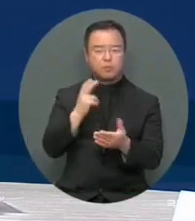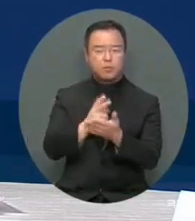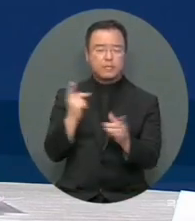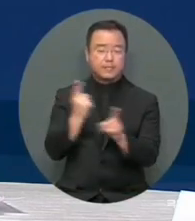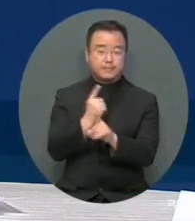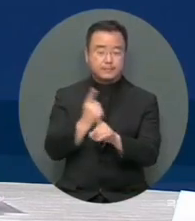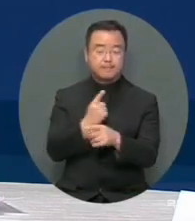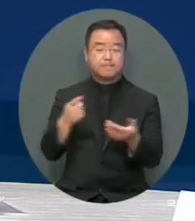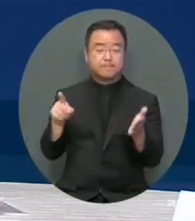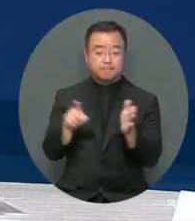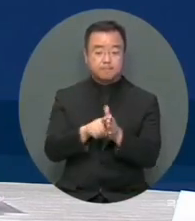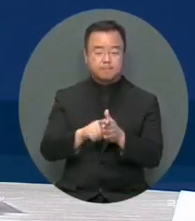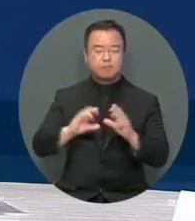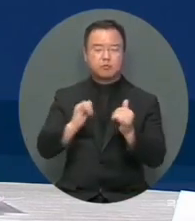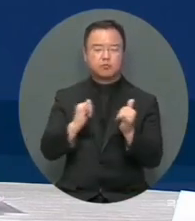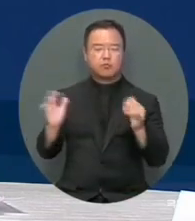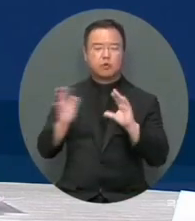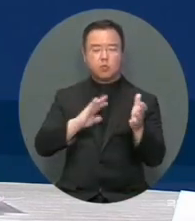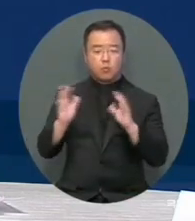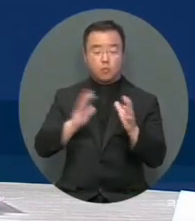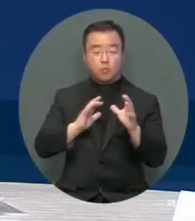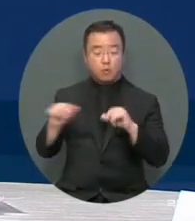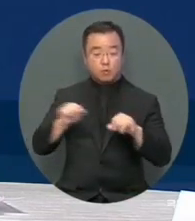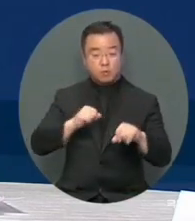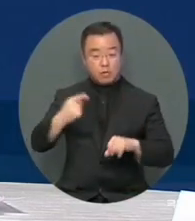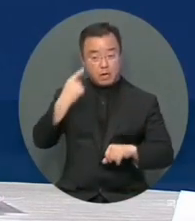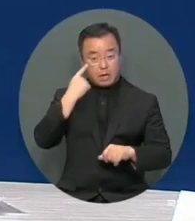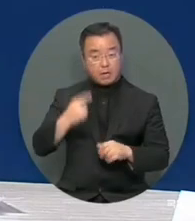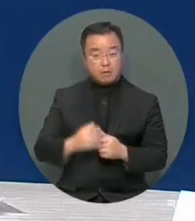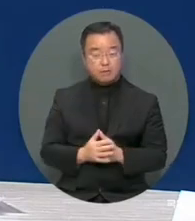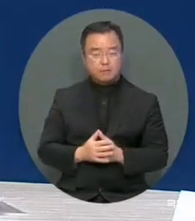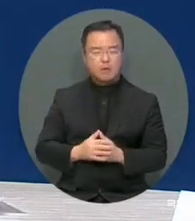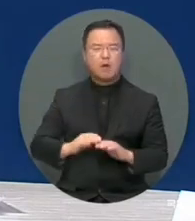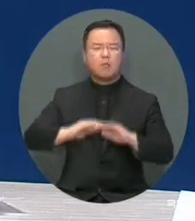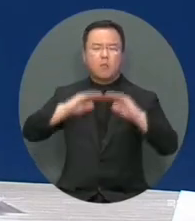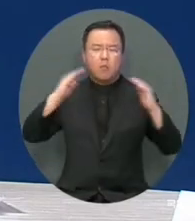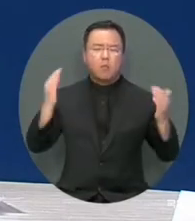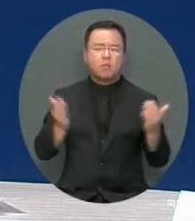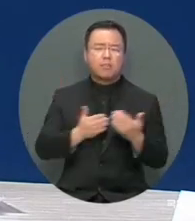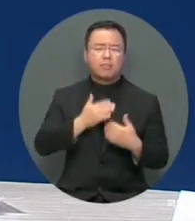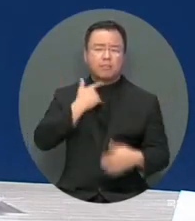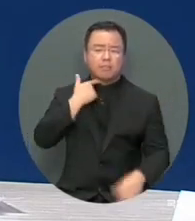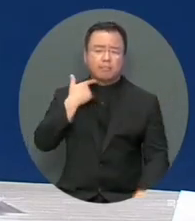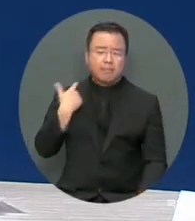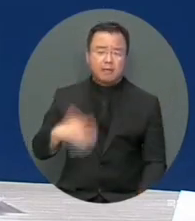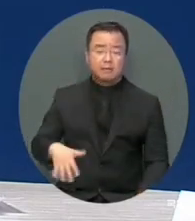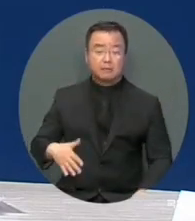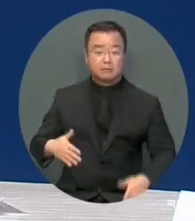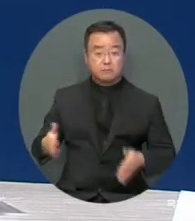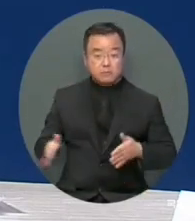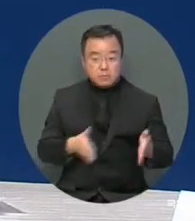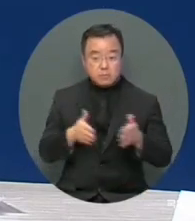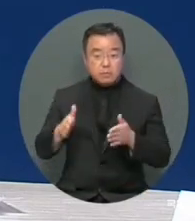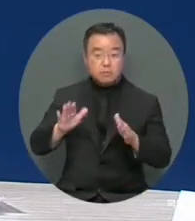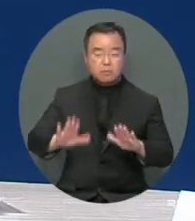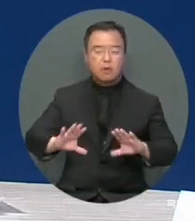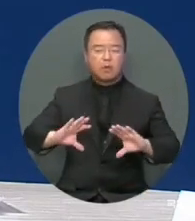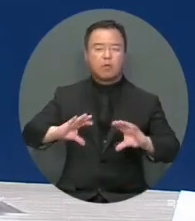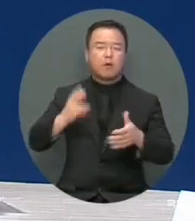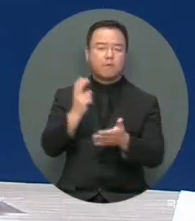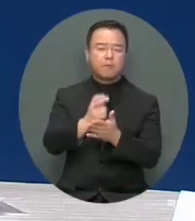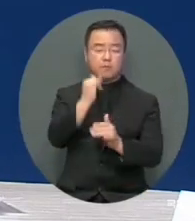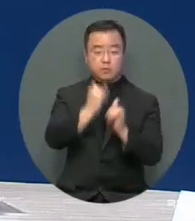국민 공론조사도 실시했습니다. 모두 가보지 않았던 길이고 헌정사상 유례없던